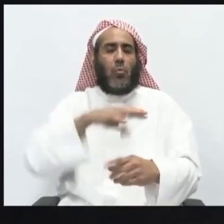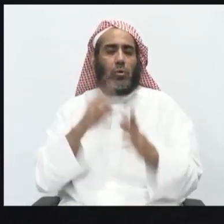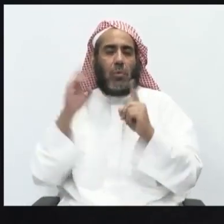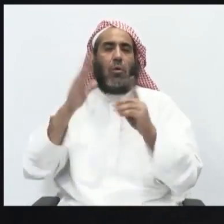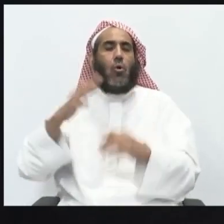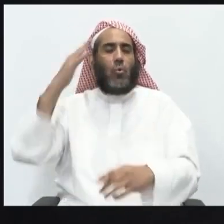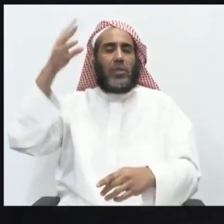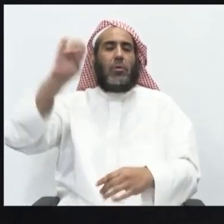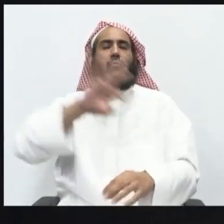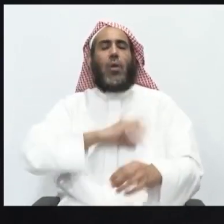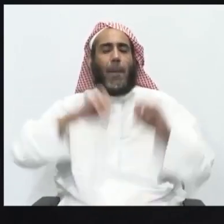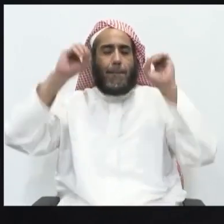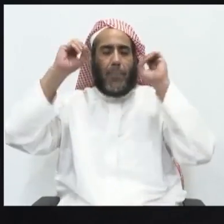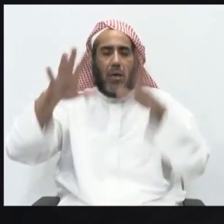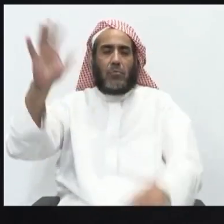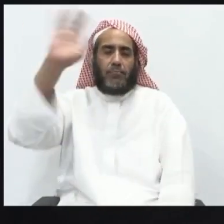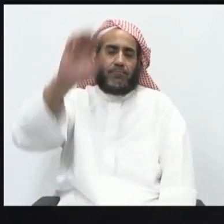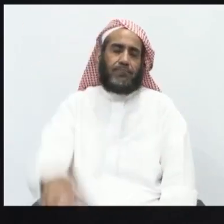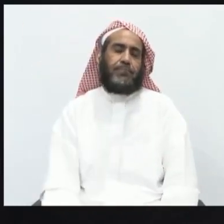استماعكم والسلام عليكم ورحمه الله وبركاته